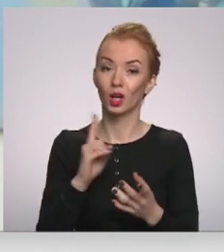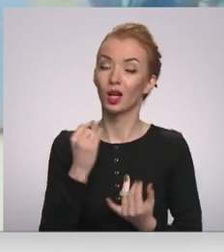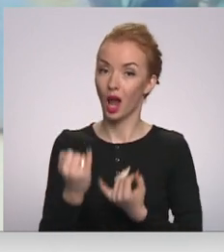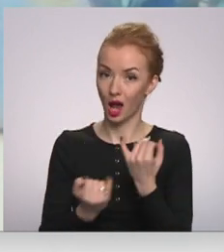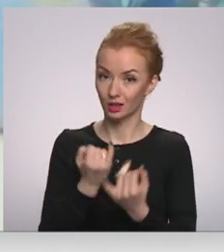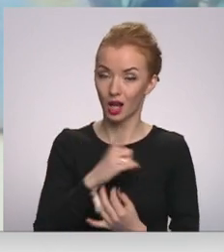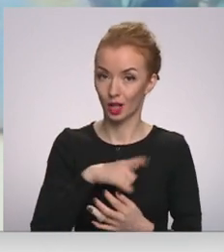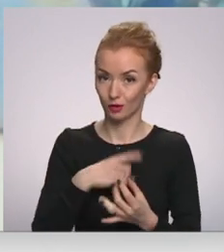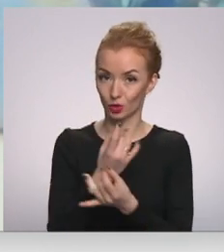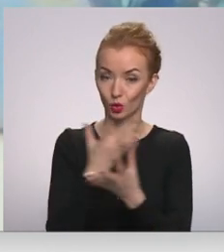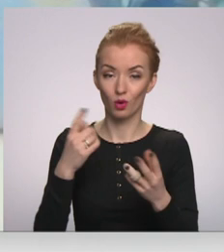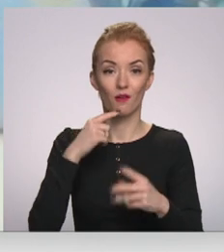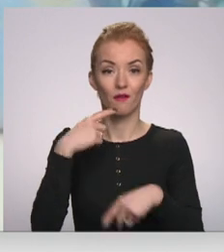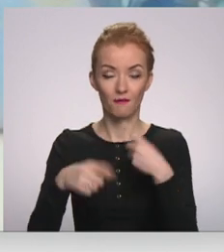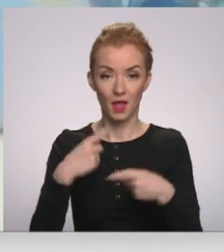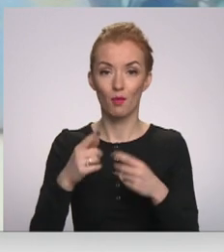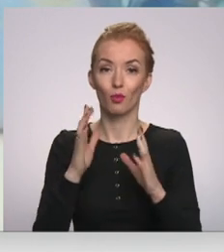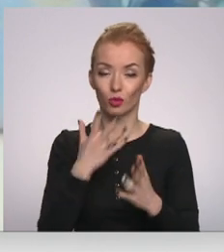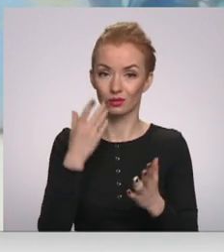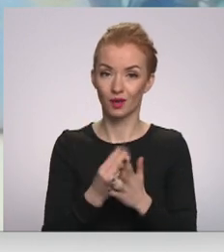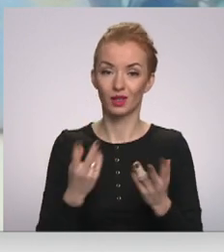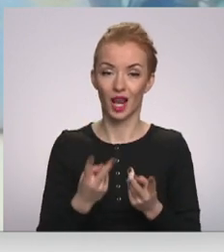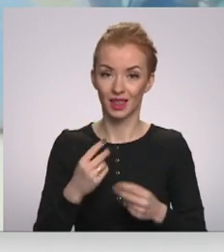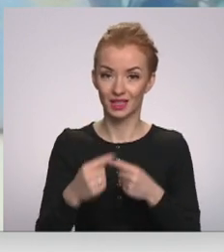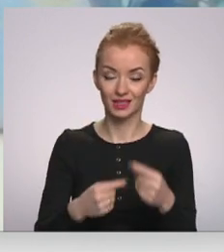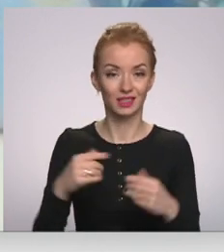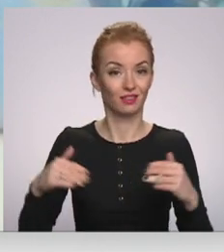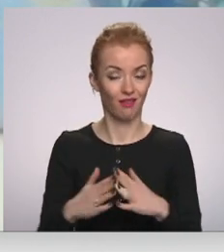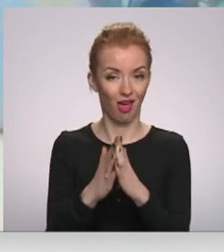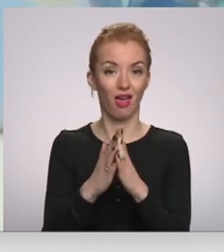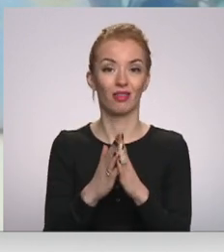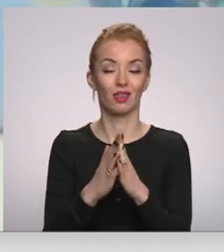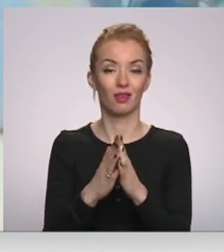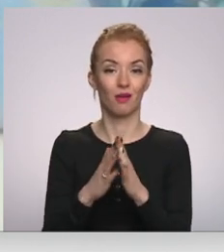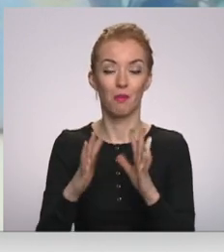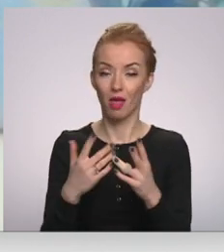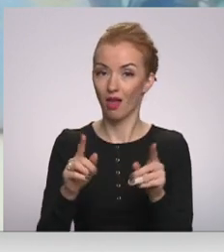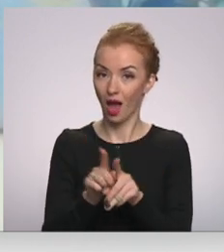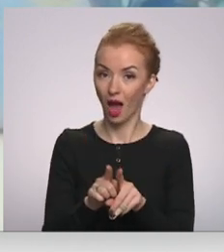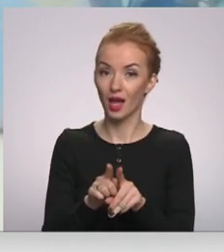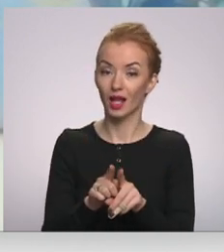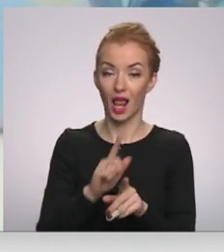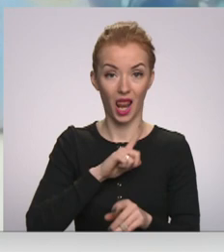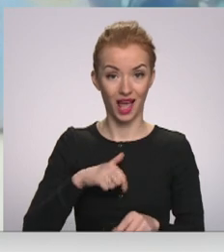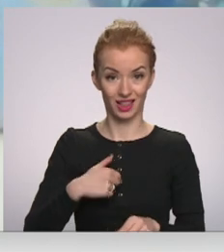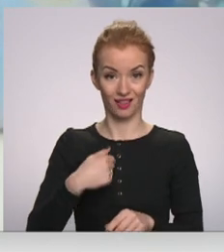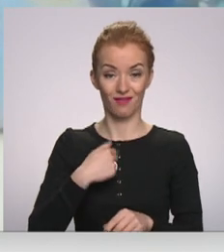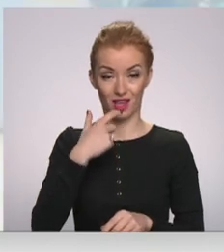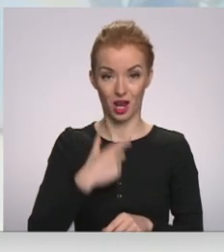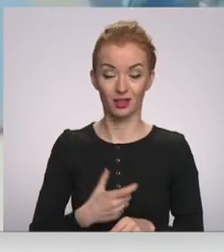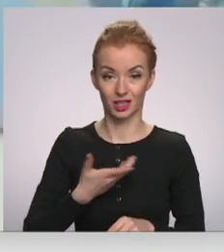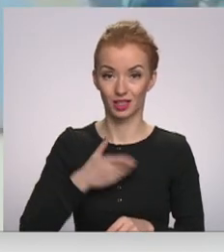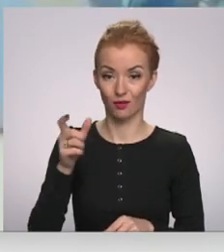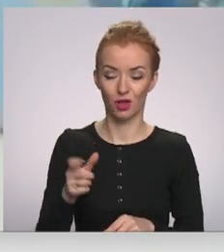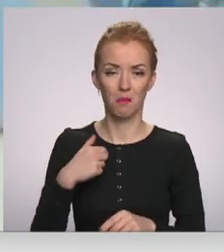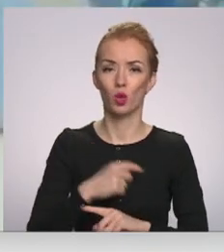un ka te vienmēr svinēs Mārtiņus, Meteņus, Ziemassvētkus, Jāņus. Bet arī šim te Latvijas iedzīvotājam,